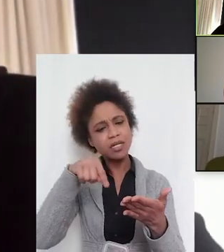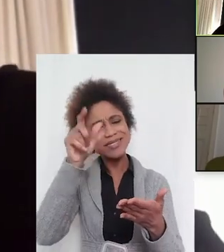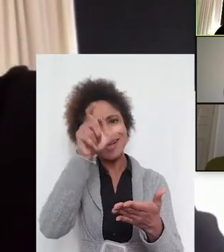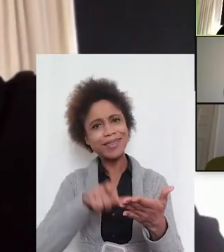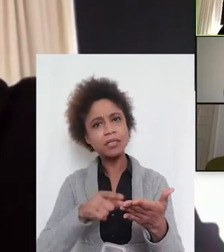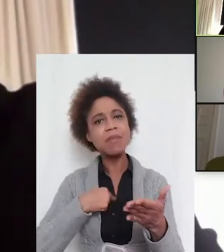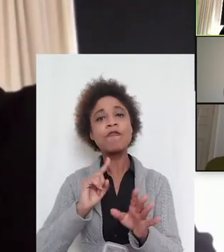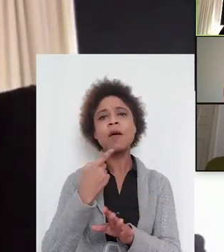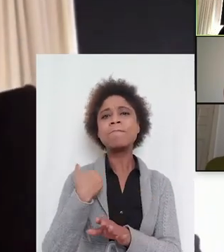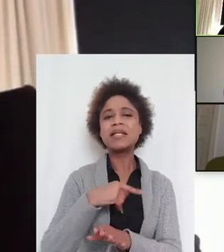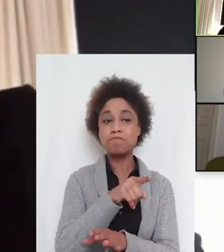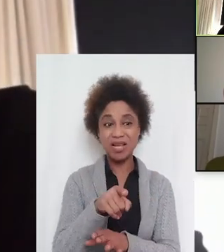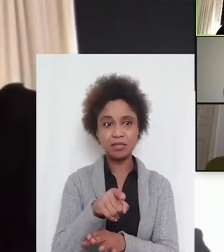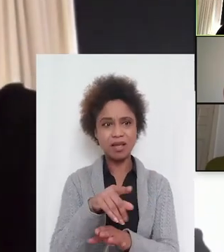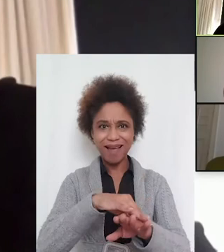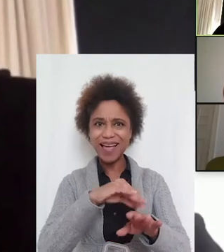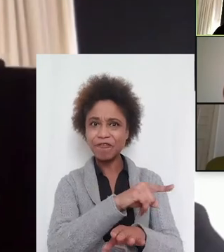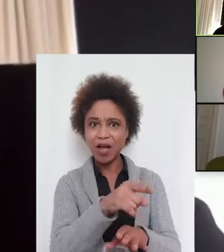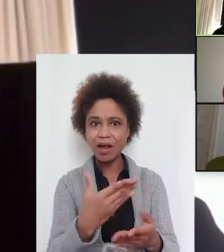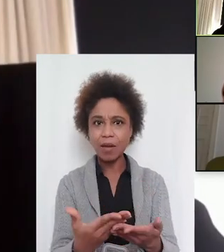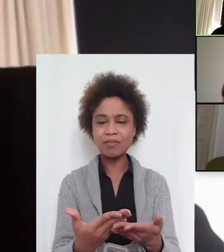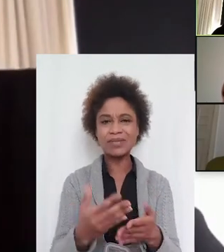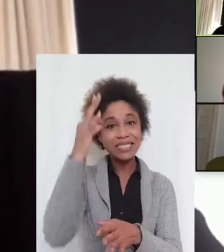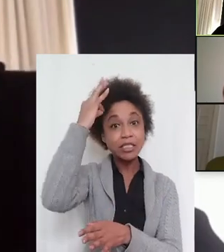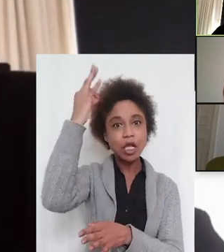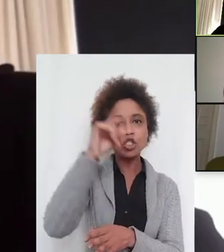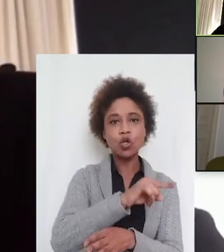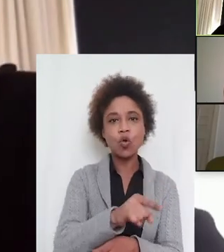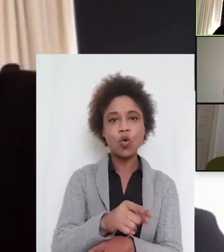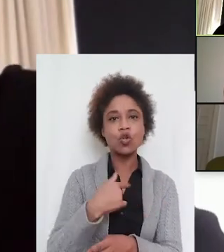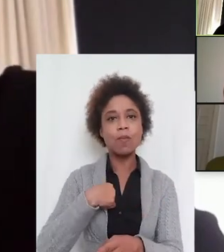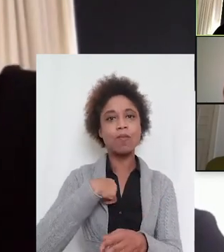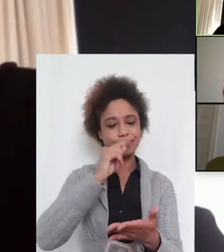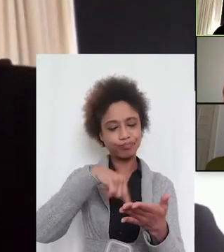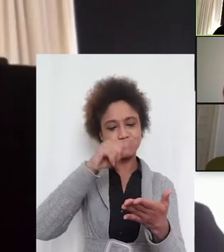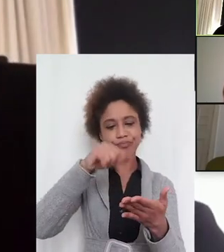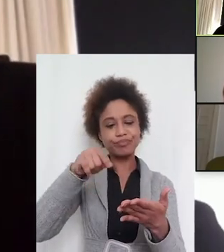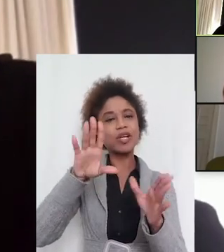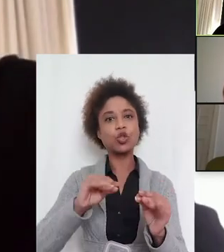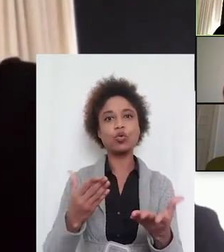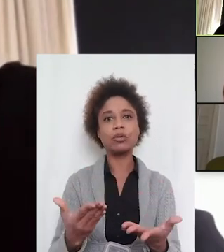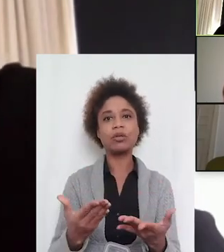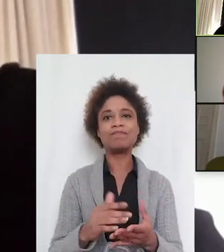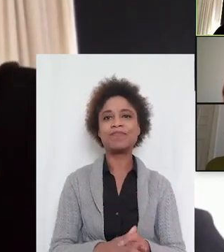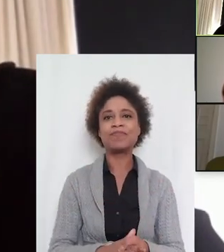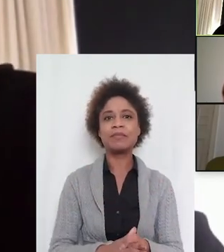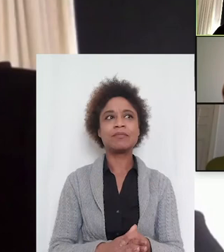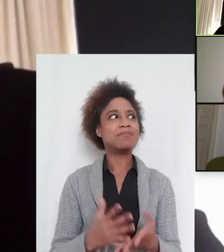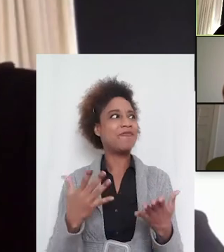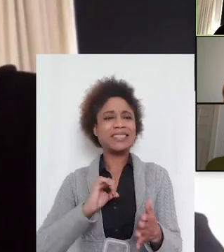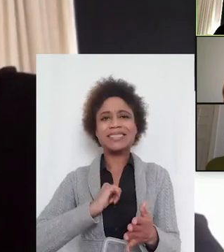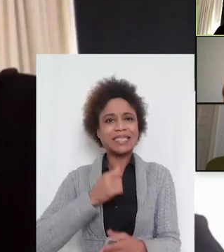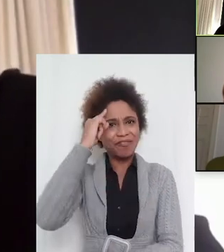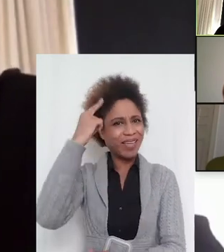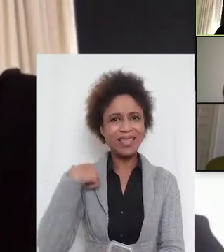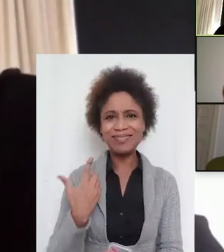vooral met mensen die daar ervaring in hebben en die daar deskundig in zijn om zo'n checklist te doen. Want vaak besef je zelf niet hoe het echt